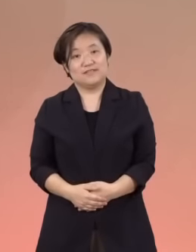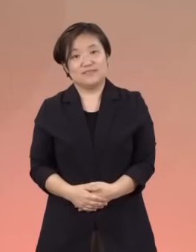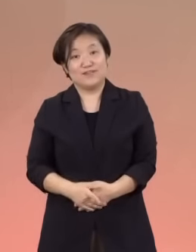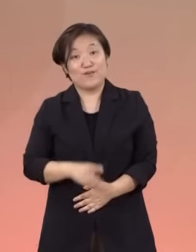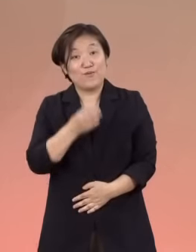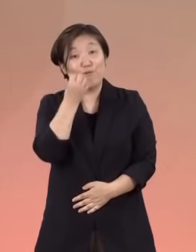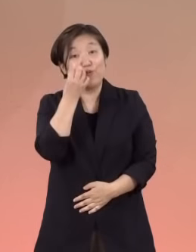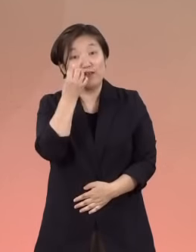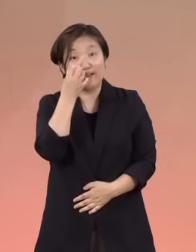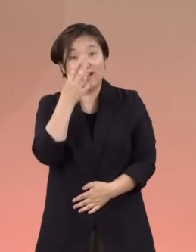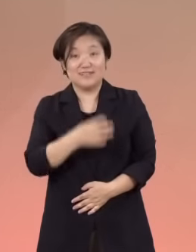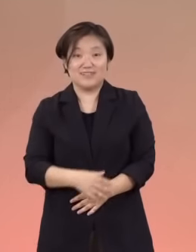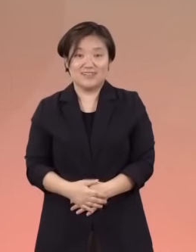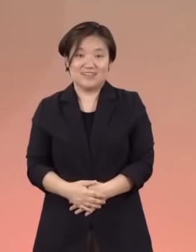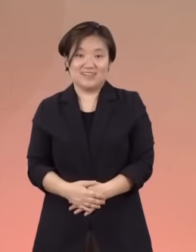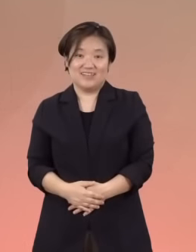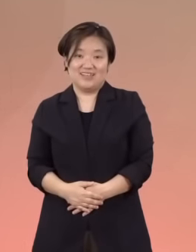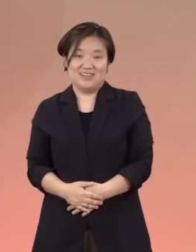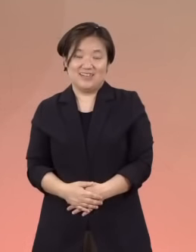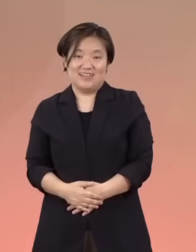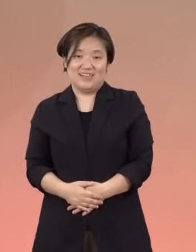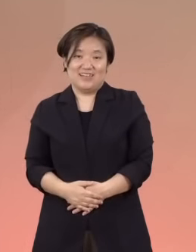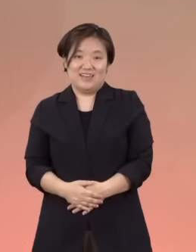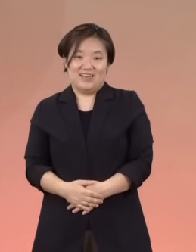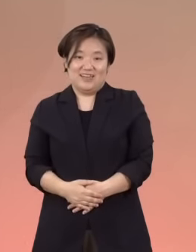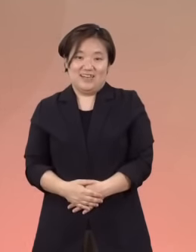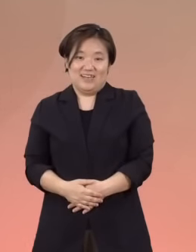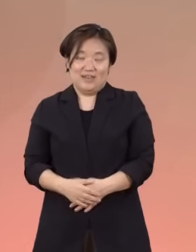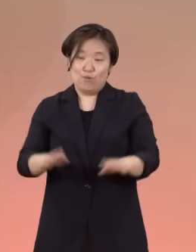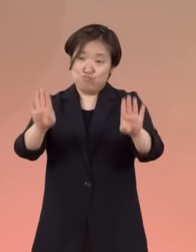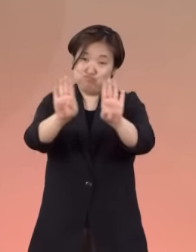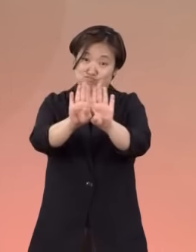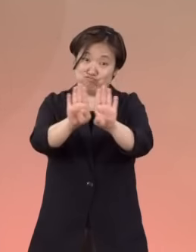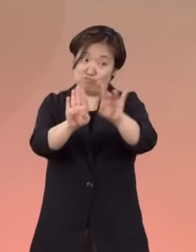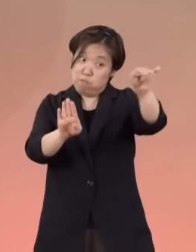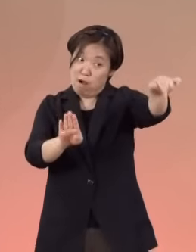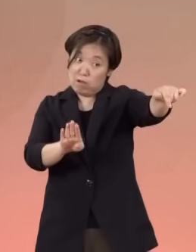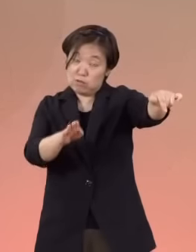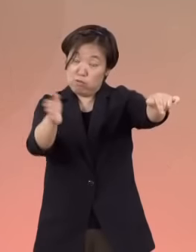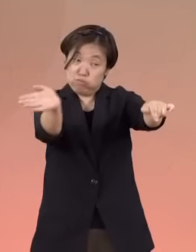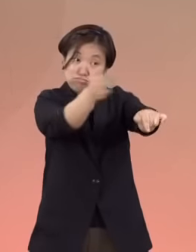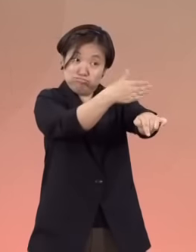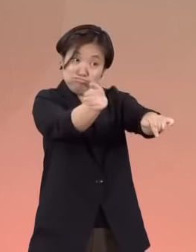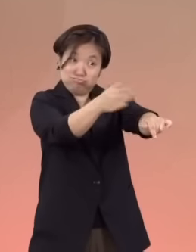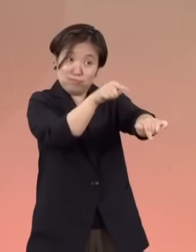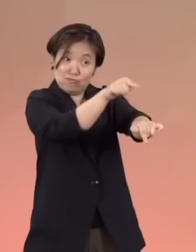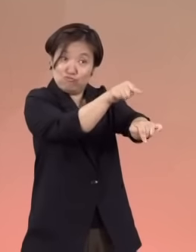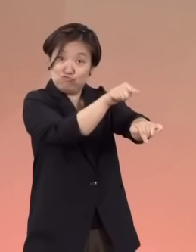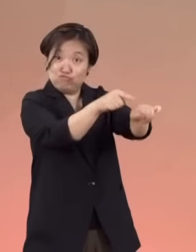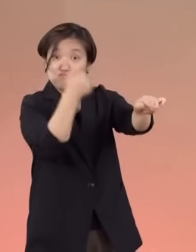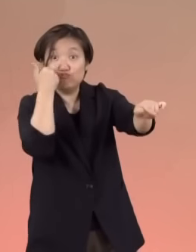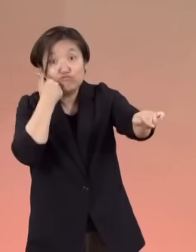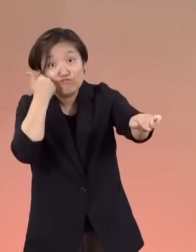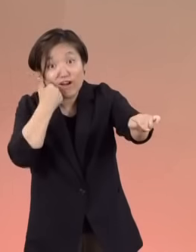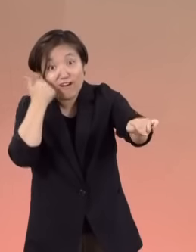없었대요 엘리베이터 바깥에서 버튼을 누른 사람은 과연 누굴까요